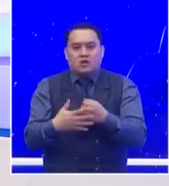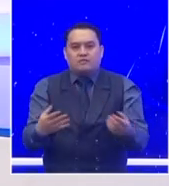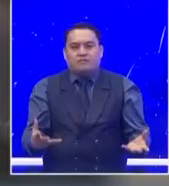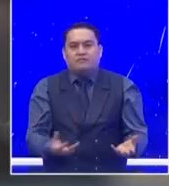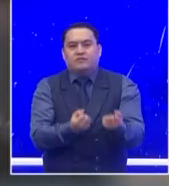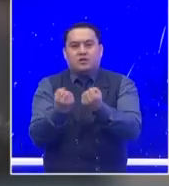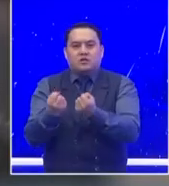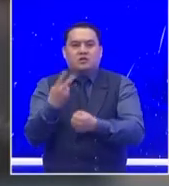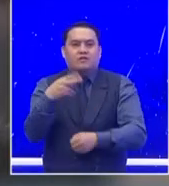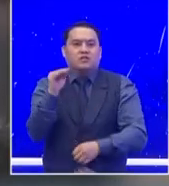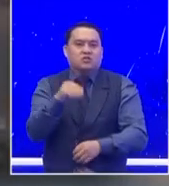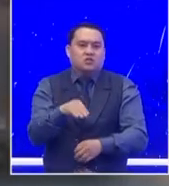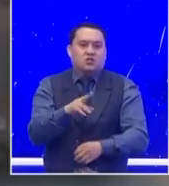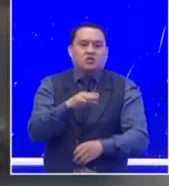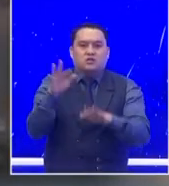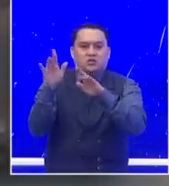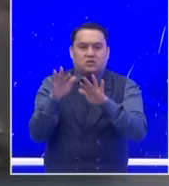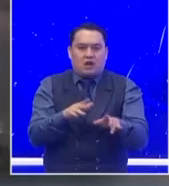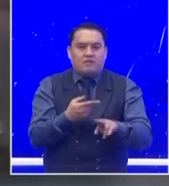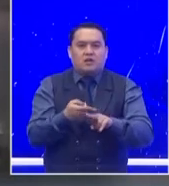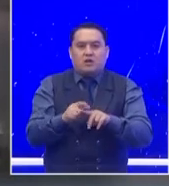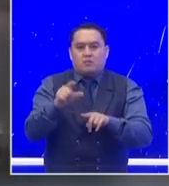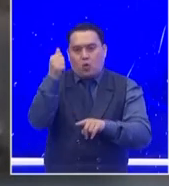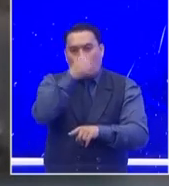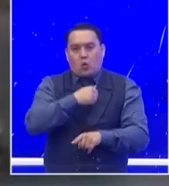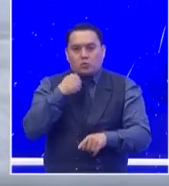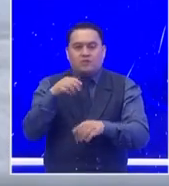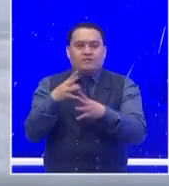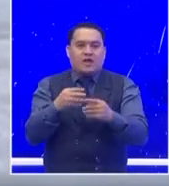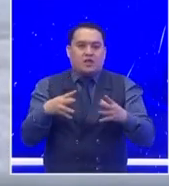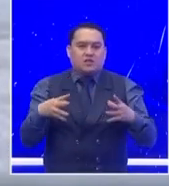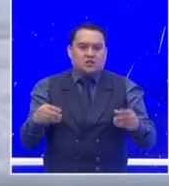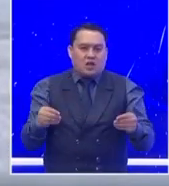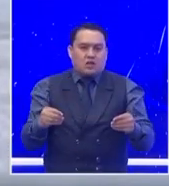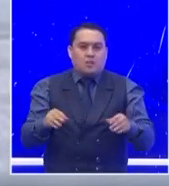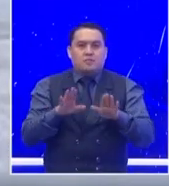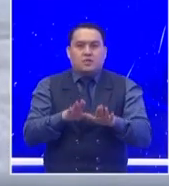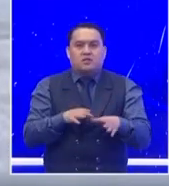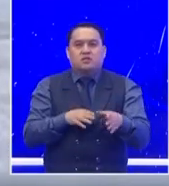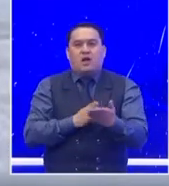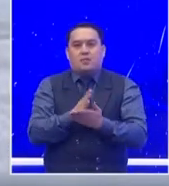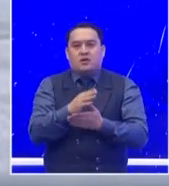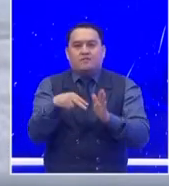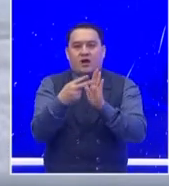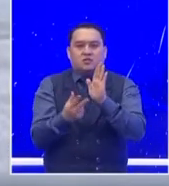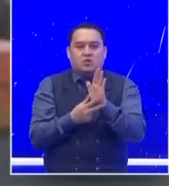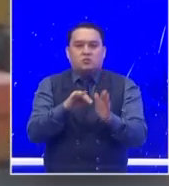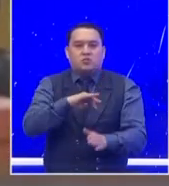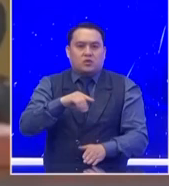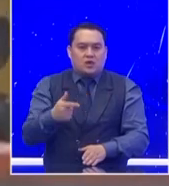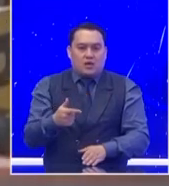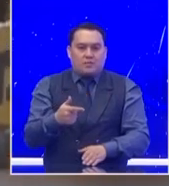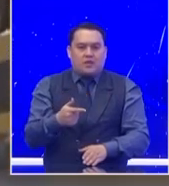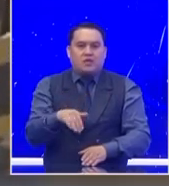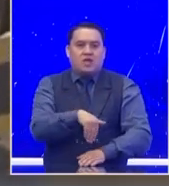вывезено больше 20 тысяч кубометров снега. В этом году на борьбу с весенними паводками местные власти направят 18 миллионов тенге.